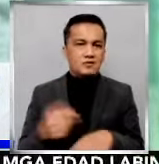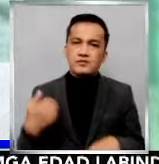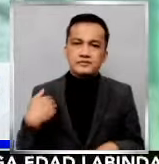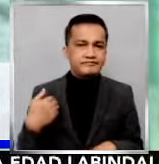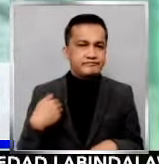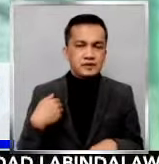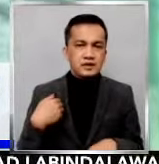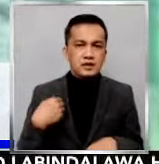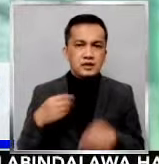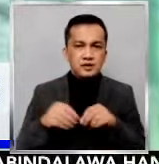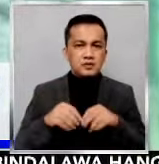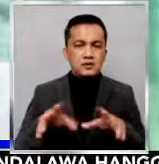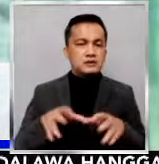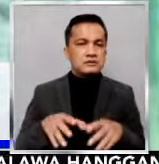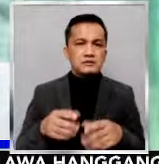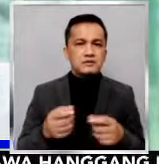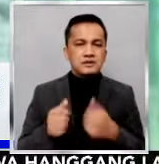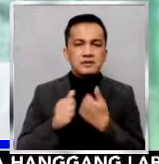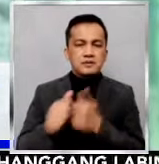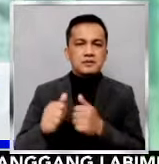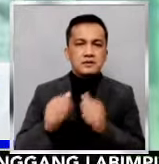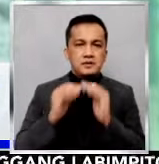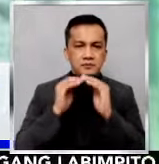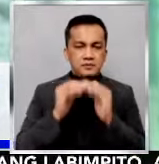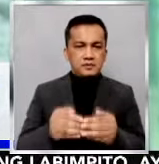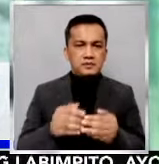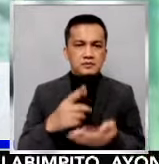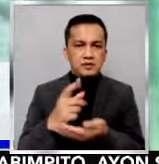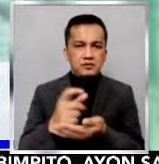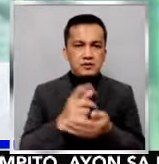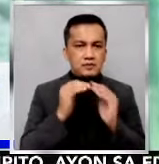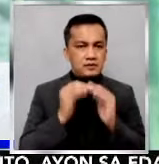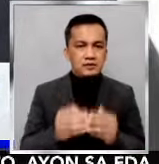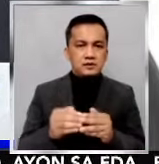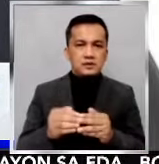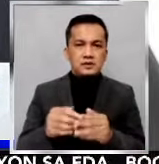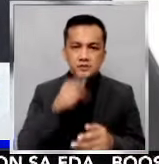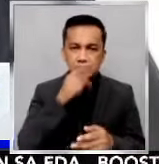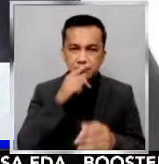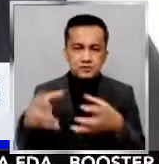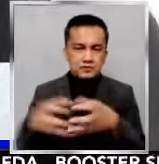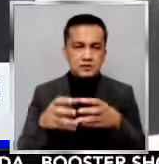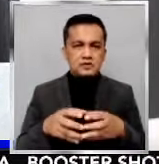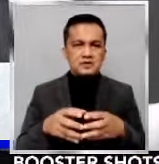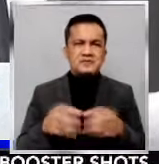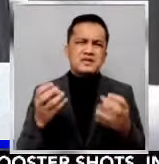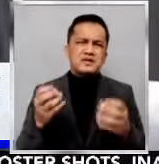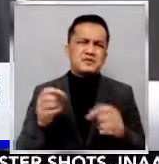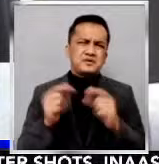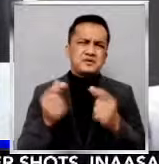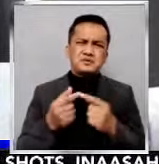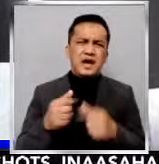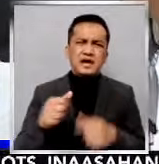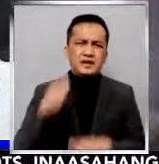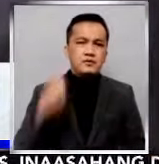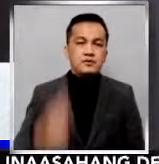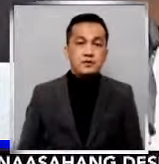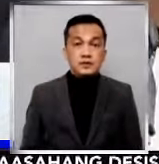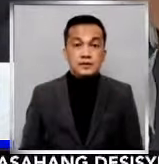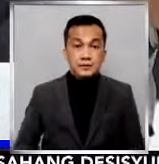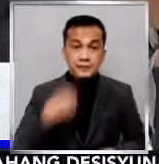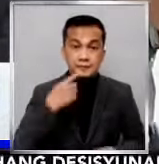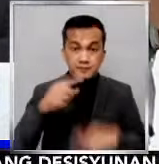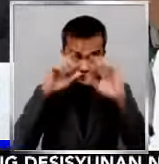bubble ng pribadong sektor. Iba't ibang grupo kasi ang tutol dito. Sabi ni Presidential Advisor on